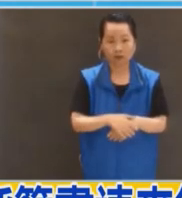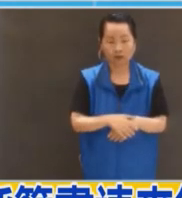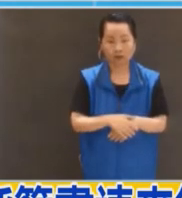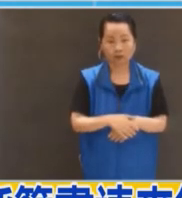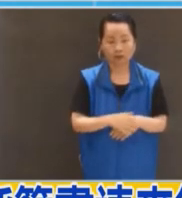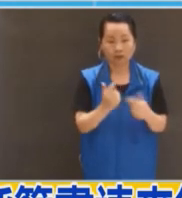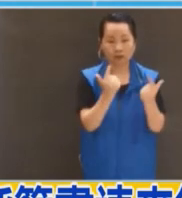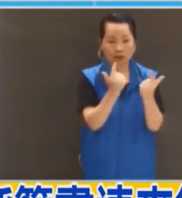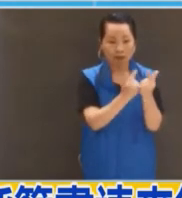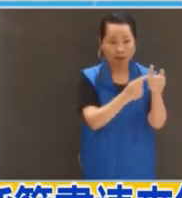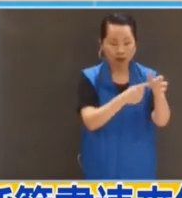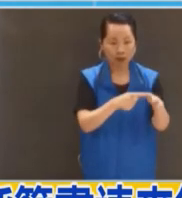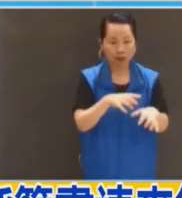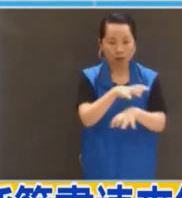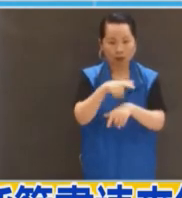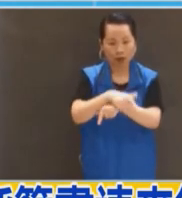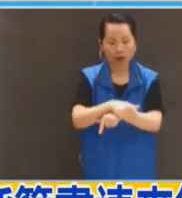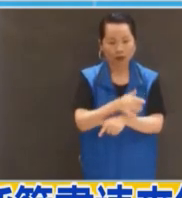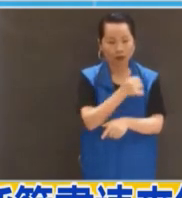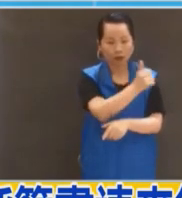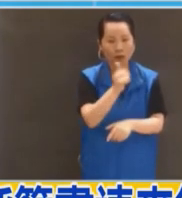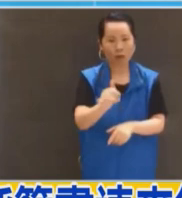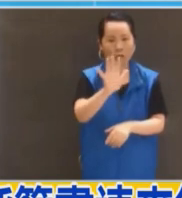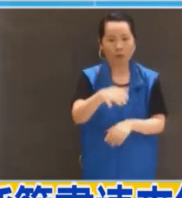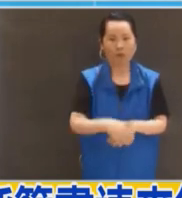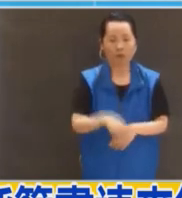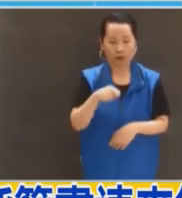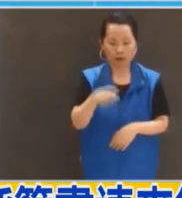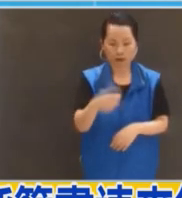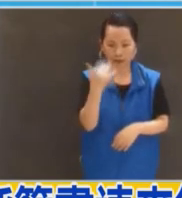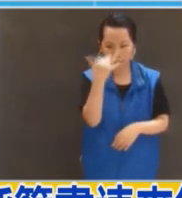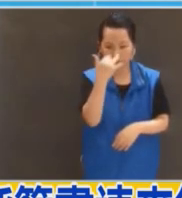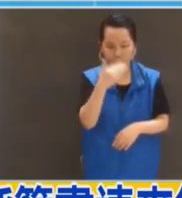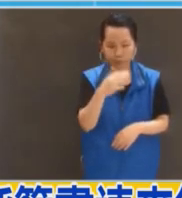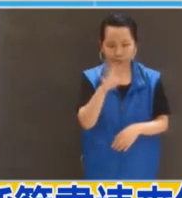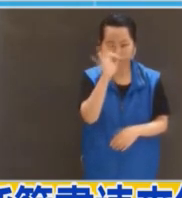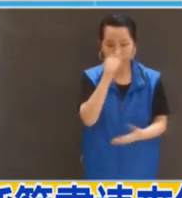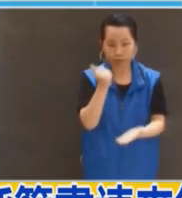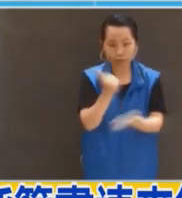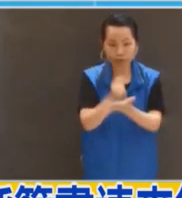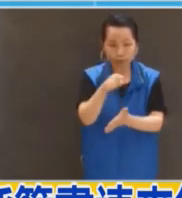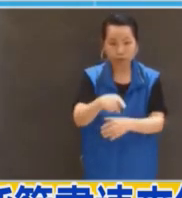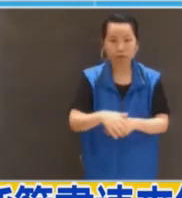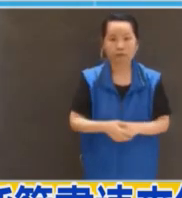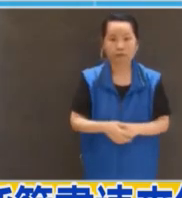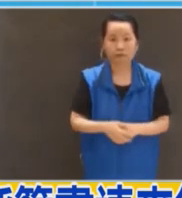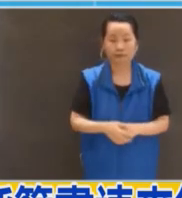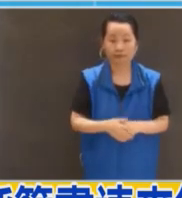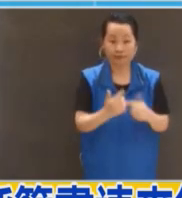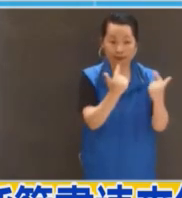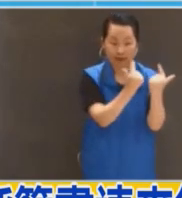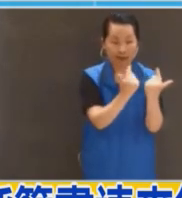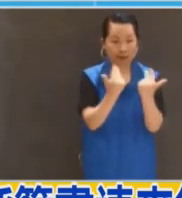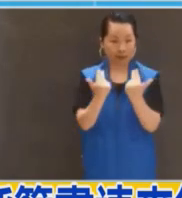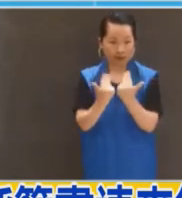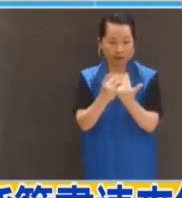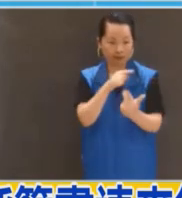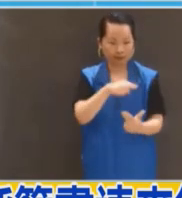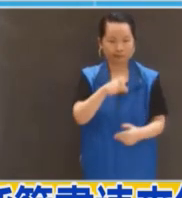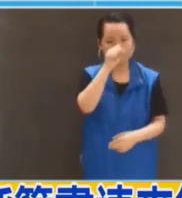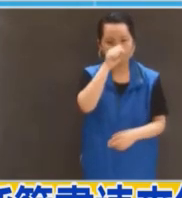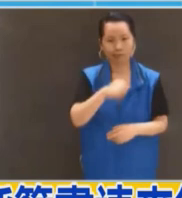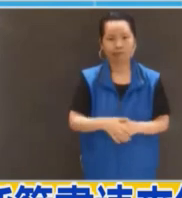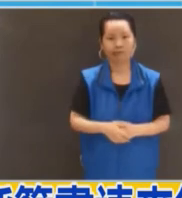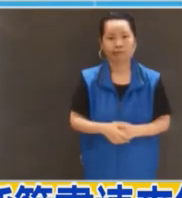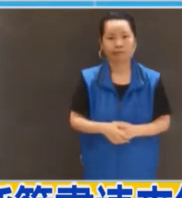跟北农跟华南的，及早把这个隐形的传播链赶快找出来，其实对台北对新北都是好事。所